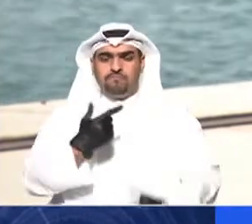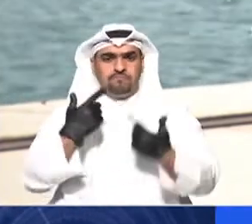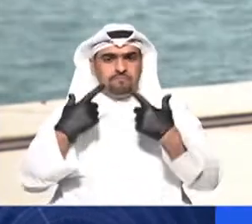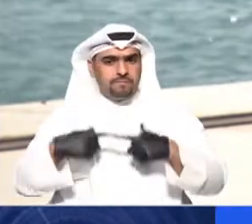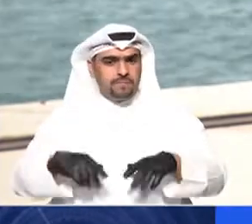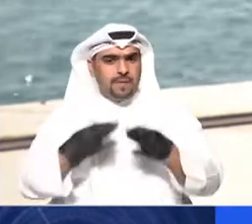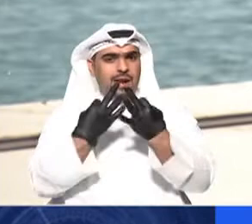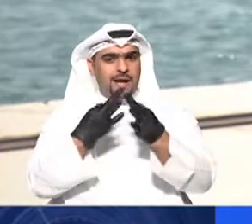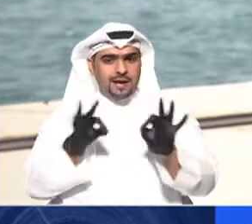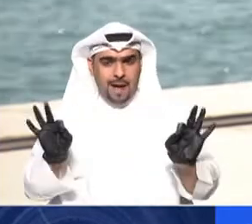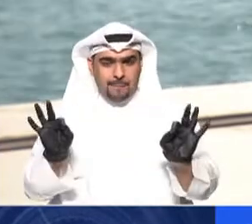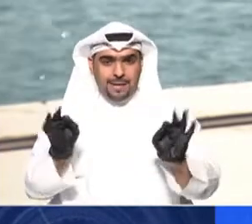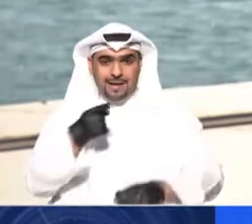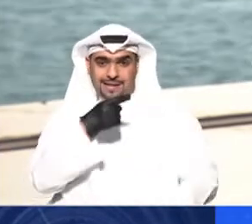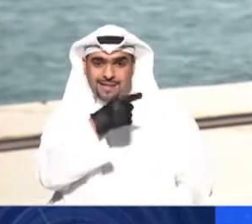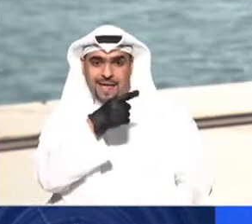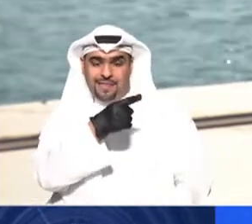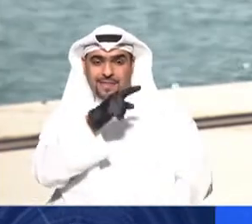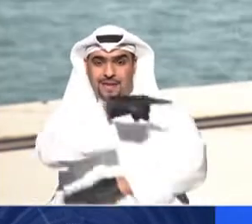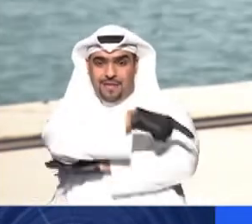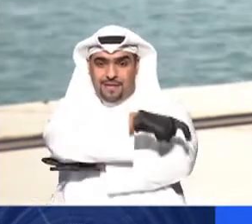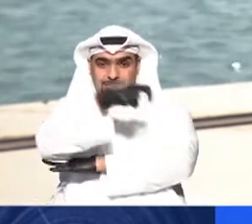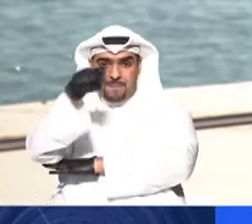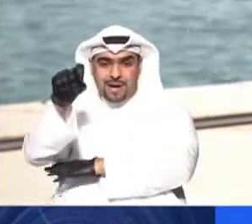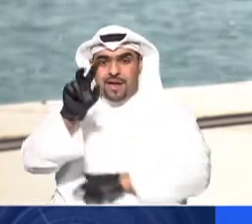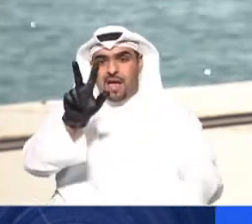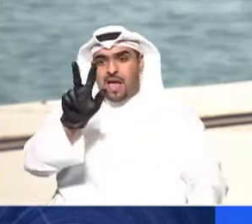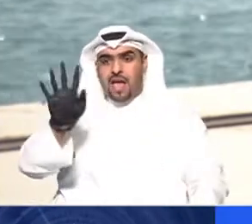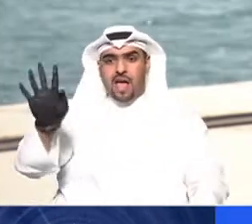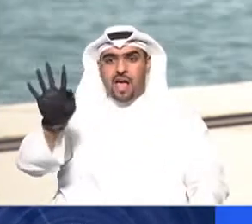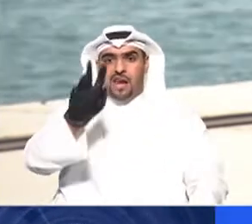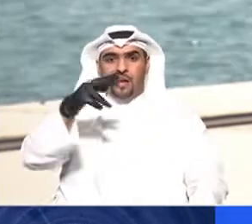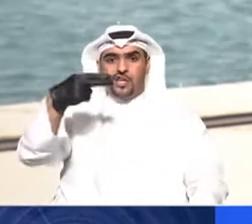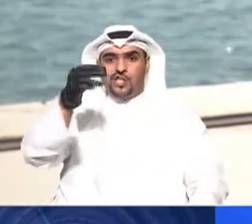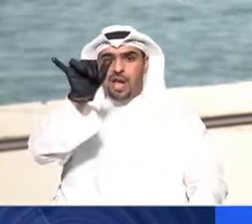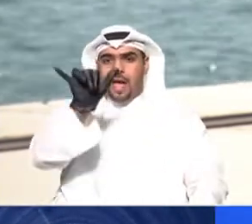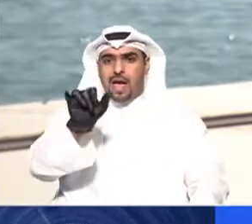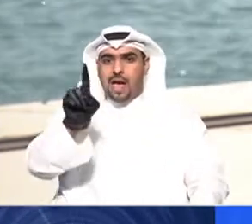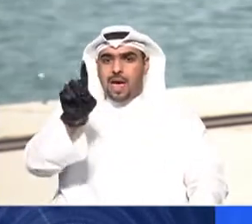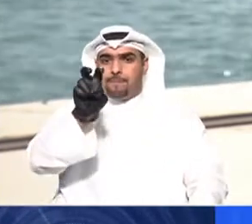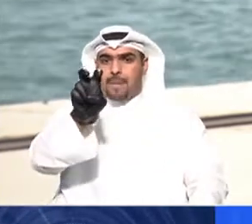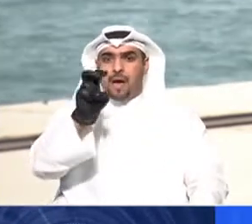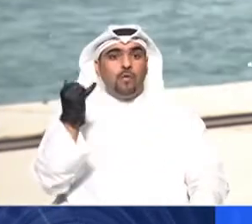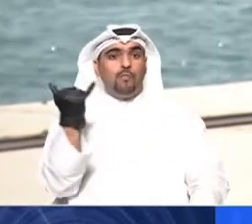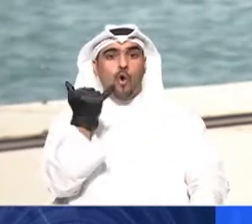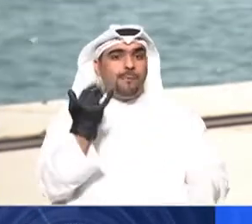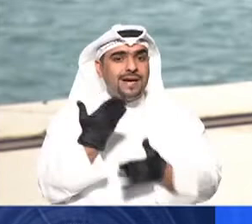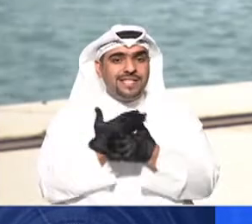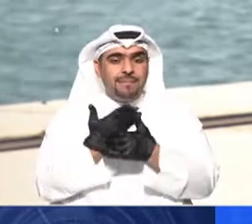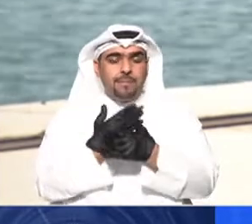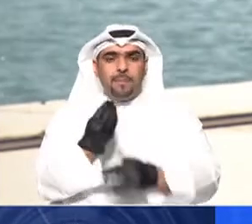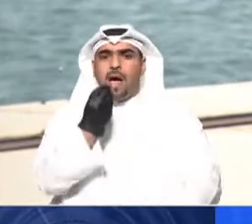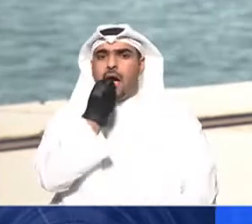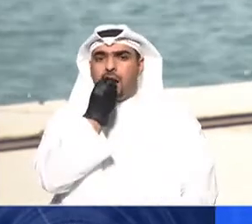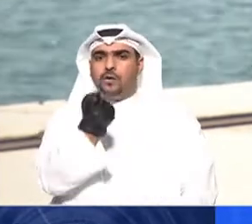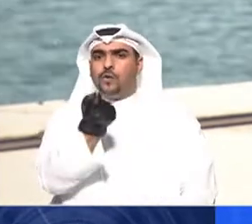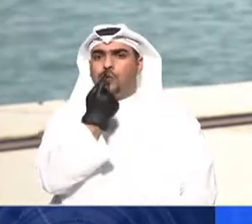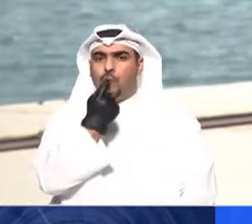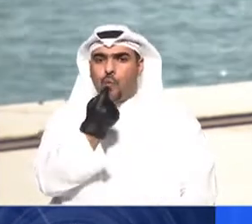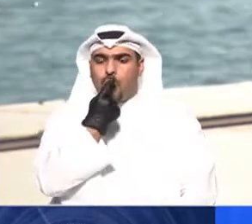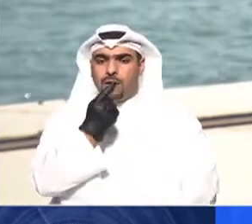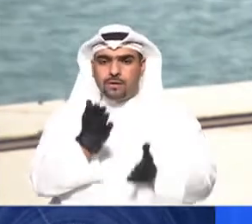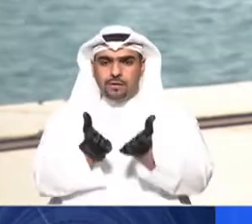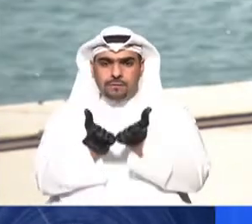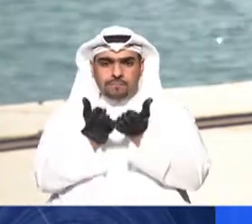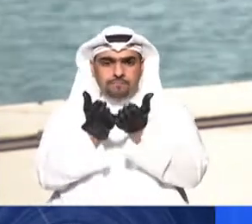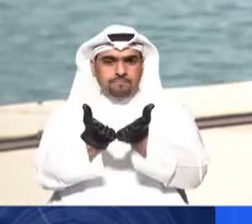الحاجات الأساسية اللي تهم البلد ككل وتهم المواطن. والحمد لله بعد هذه الجولة يعني شفنا ما كنا